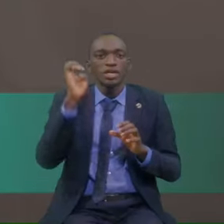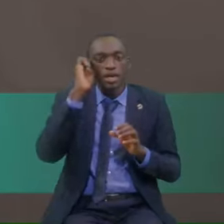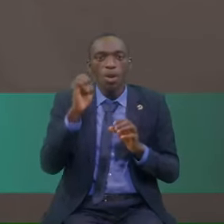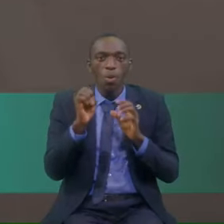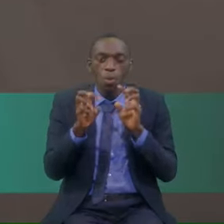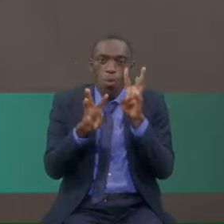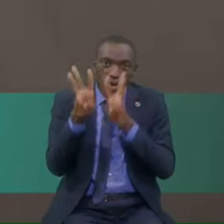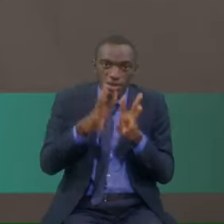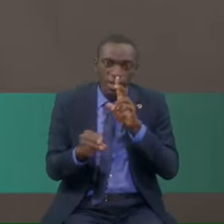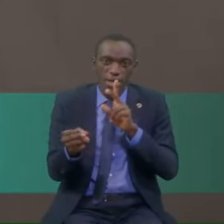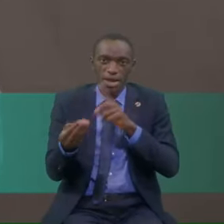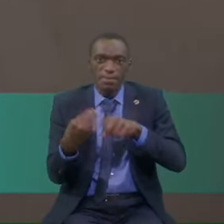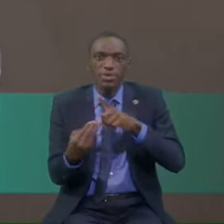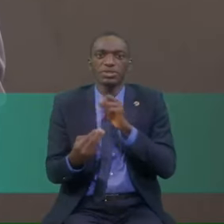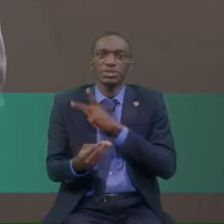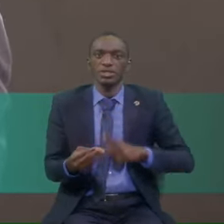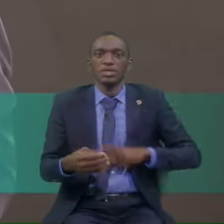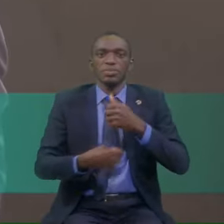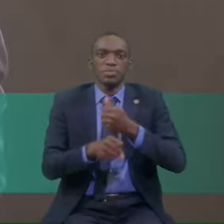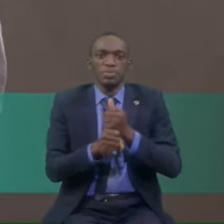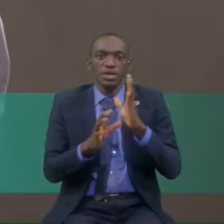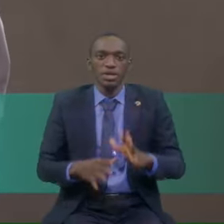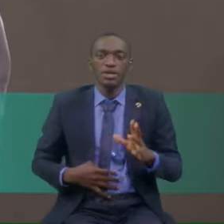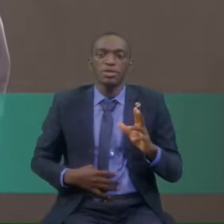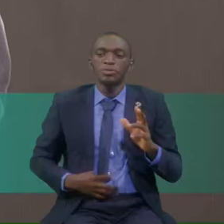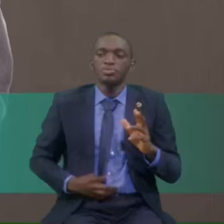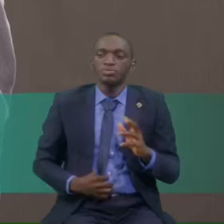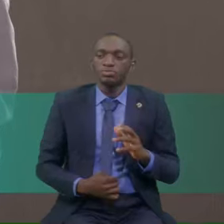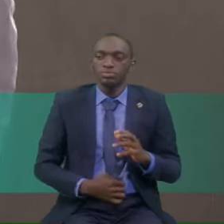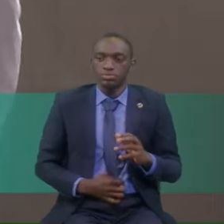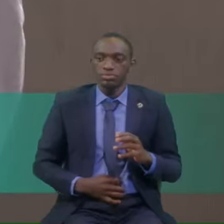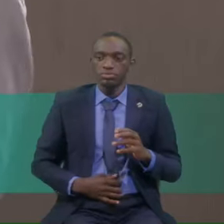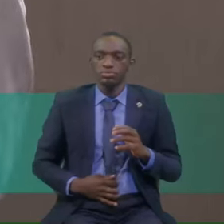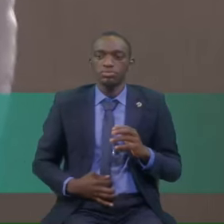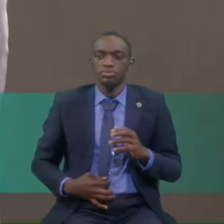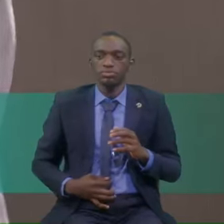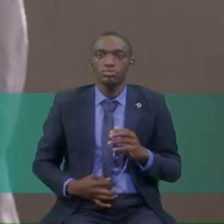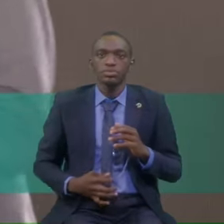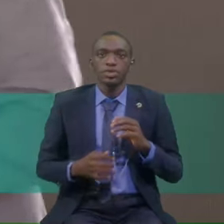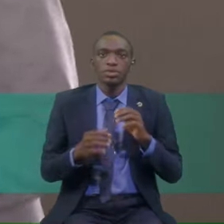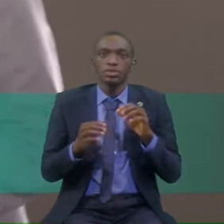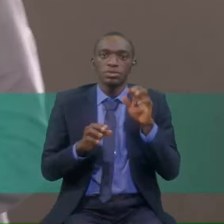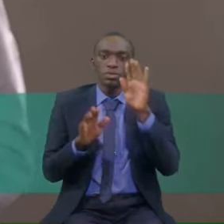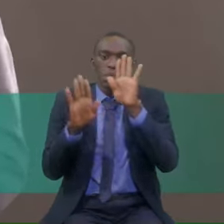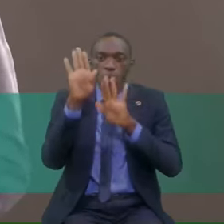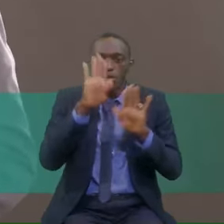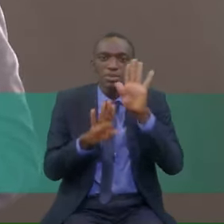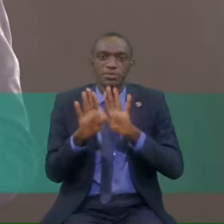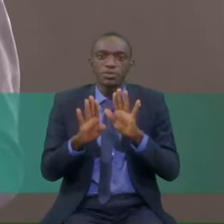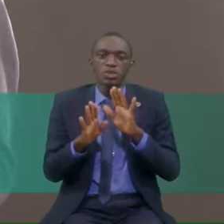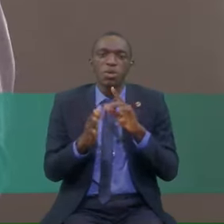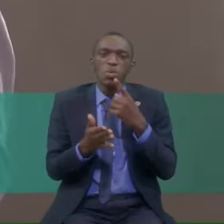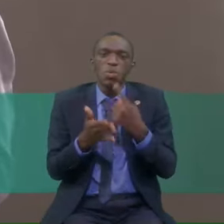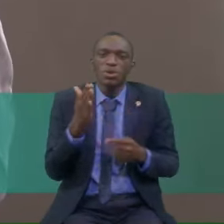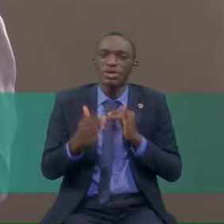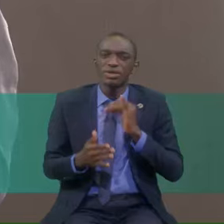des faiseurs de rois. Ceux qui placent les rois là. Utilisés par Dieu. Il se soucie. Ah, qu'est-ce qu'ils pensent de moi? Qu'est-ce que je fais ici?